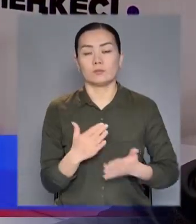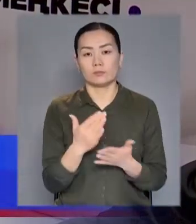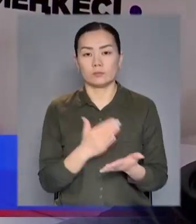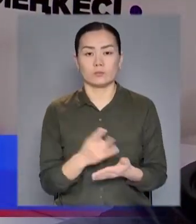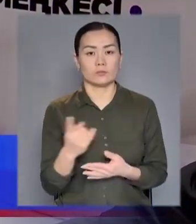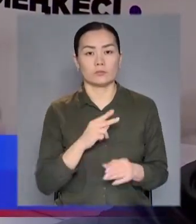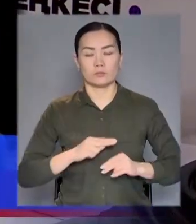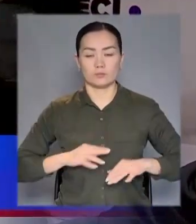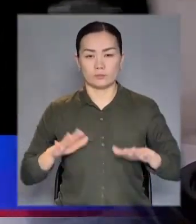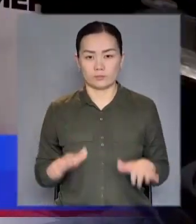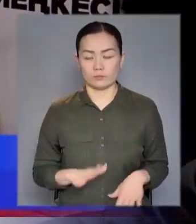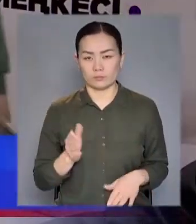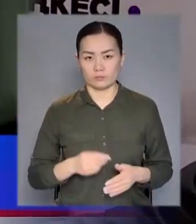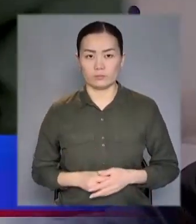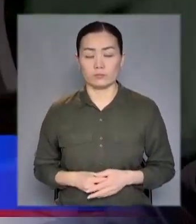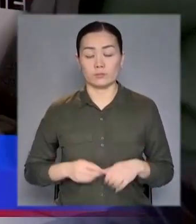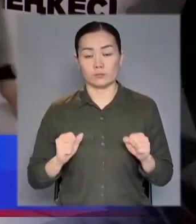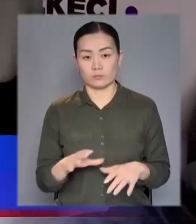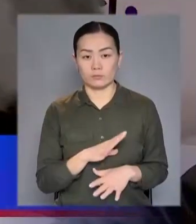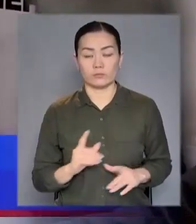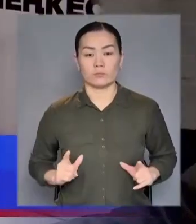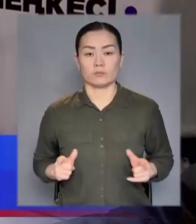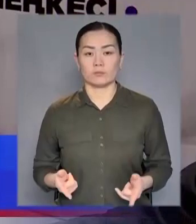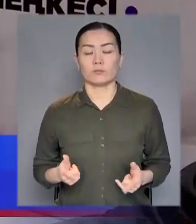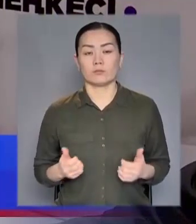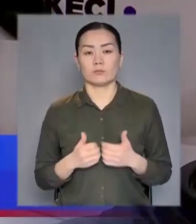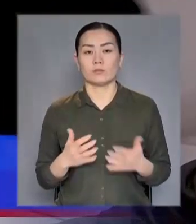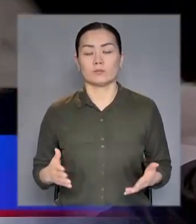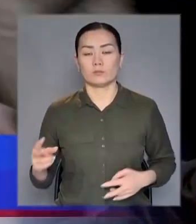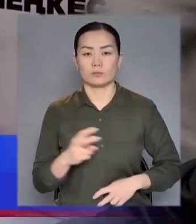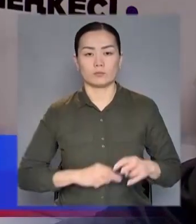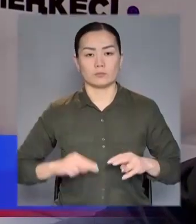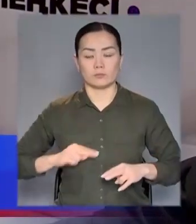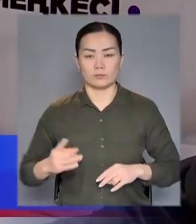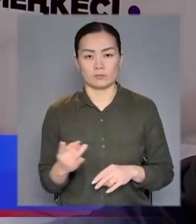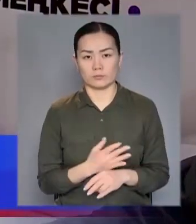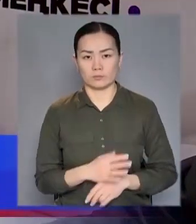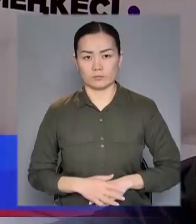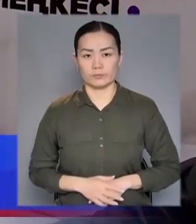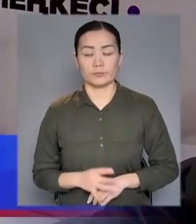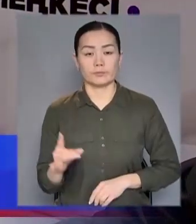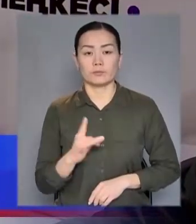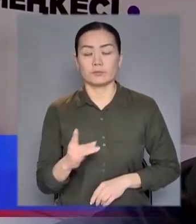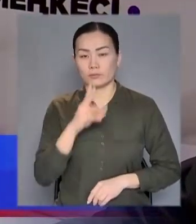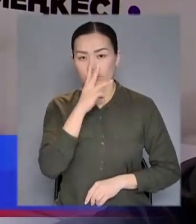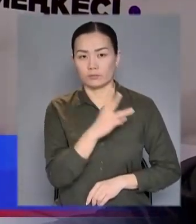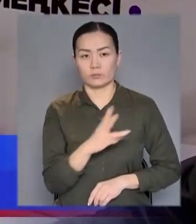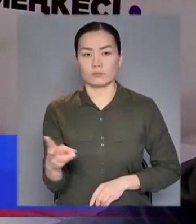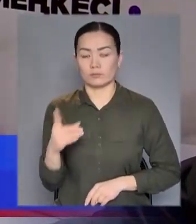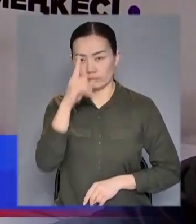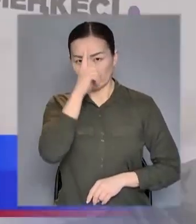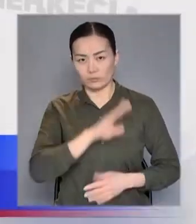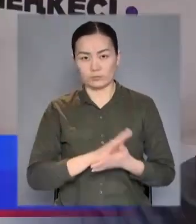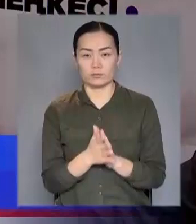программа «Первое рабочее место». Это возможность трудоустройства выпускников, ищущих работу впервые. Размер заработной платы в